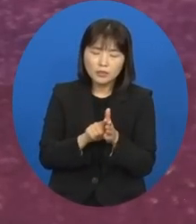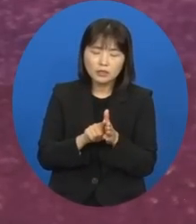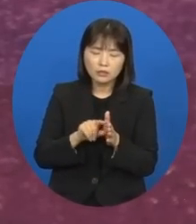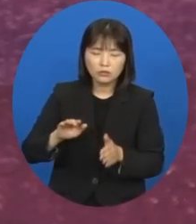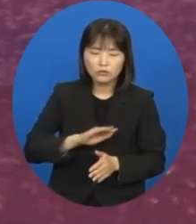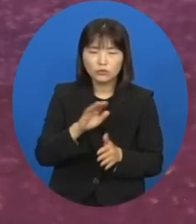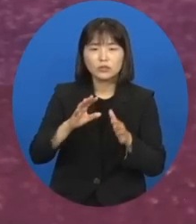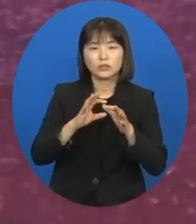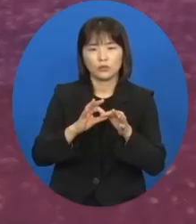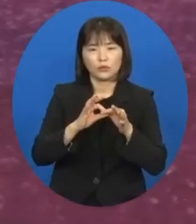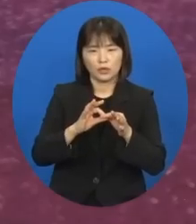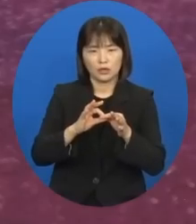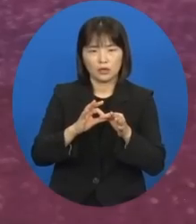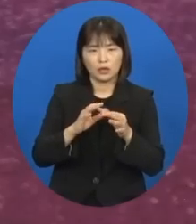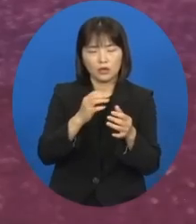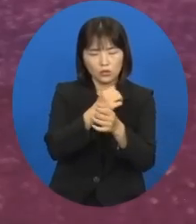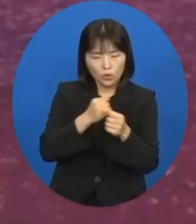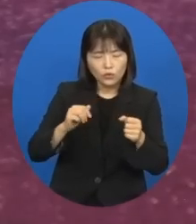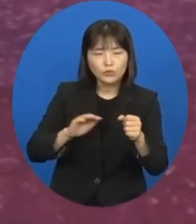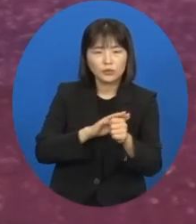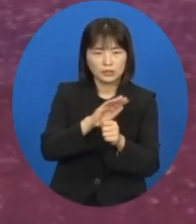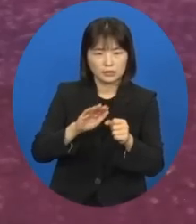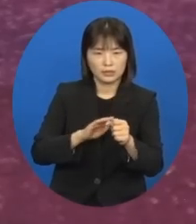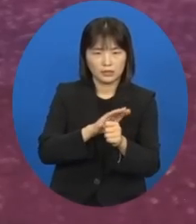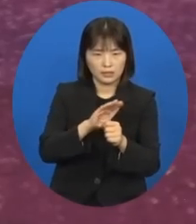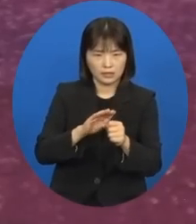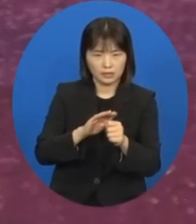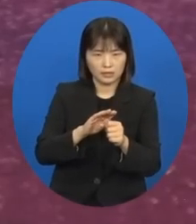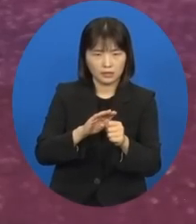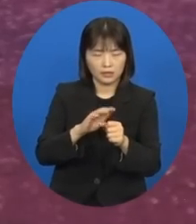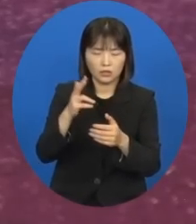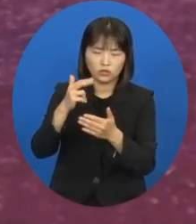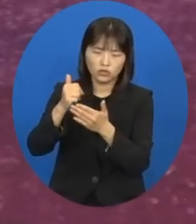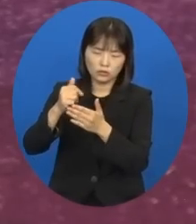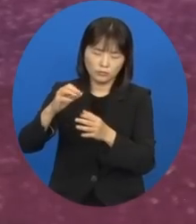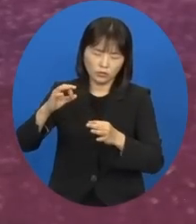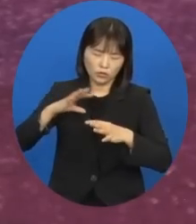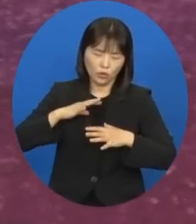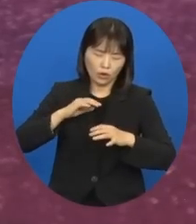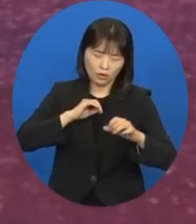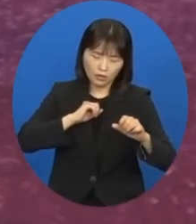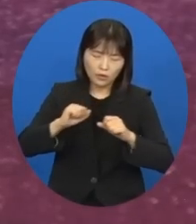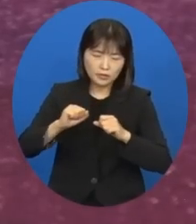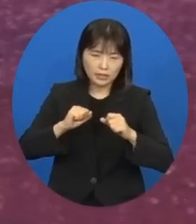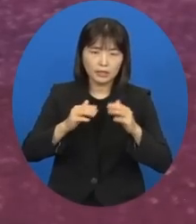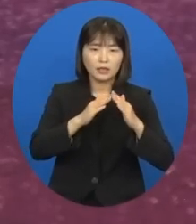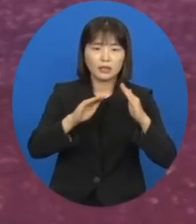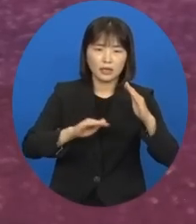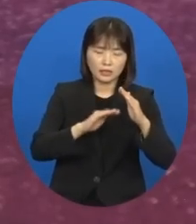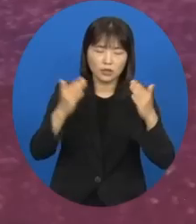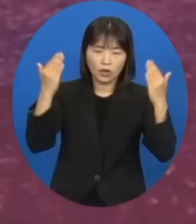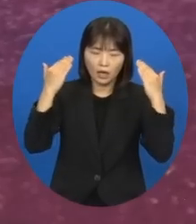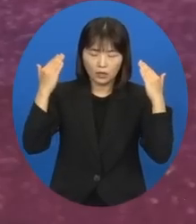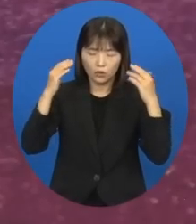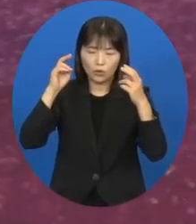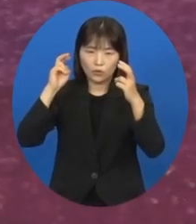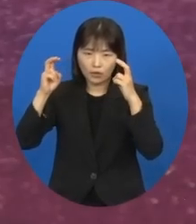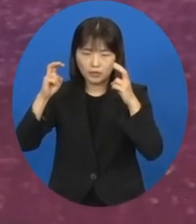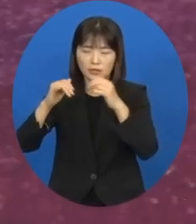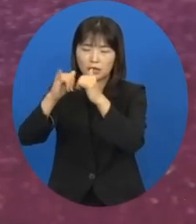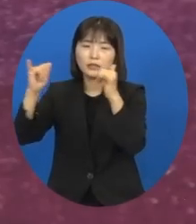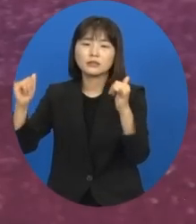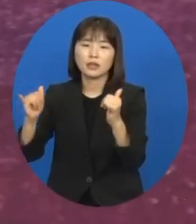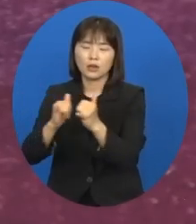통하여 용서와 사랑 주님의 놀라우신 역사가 가정과 학교와 일터와